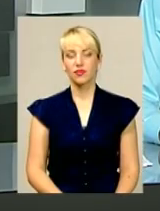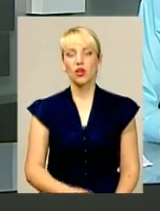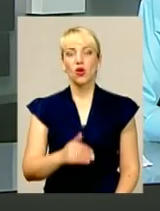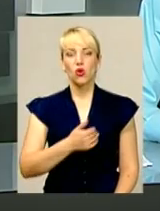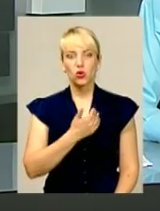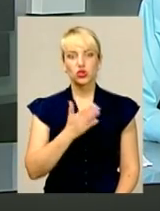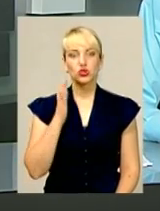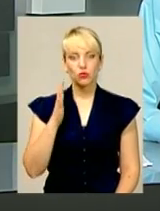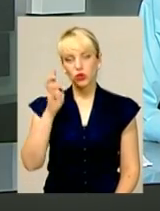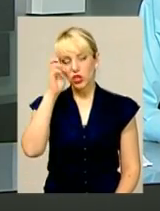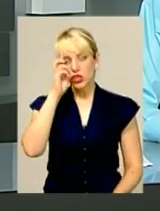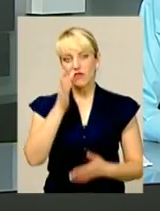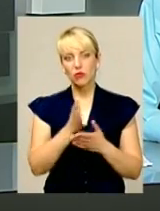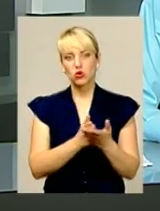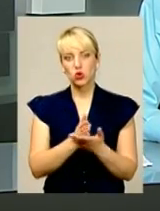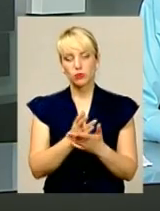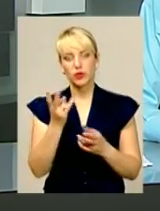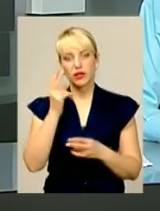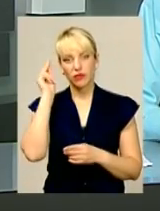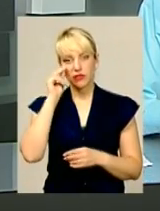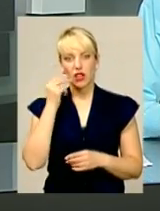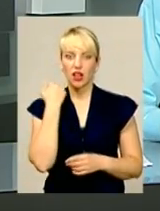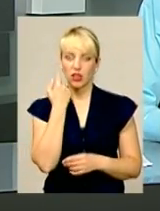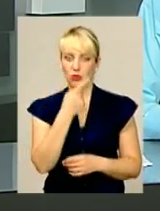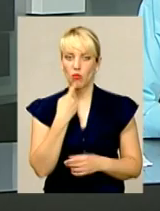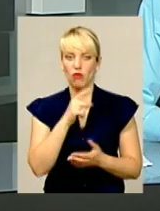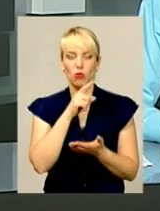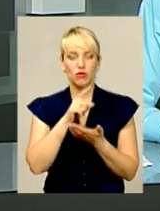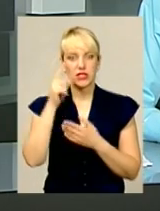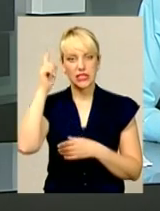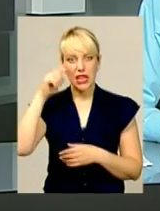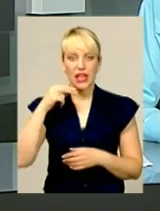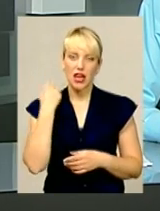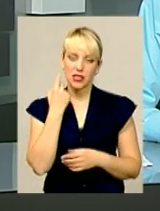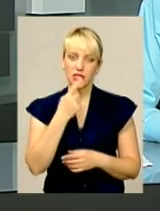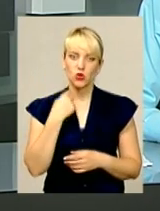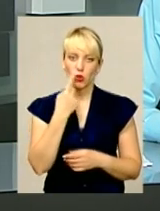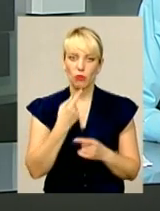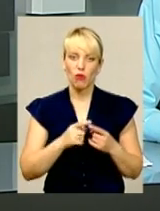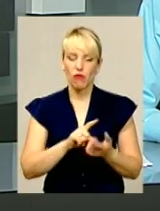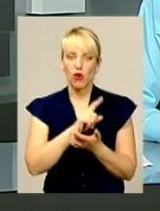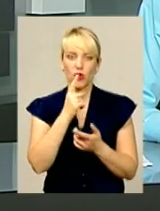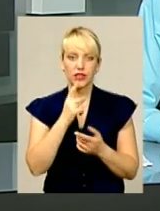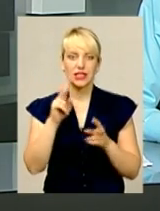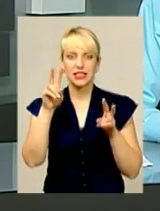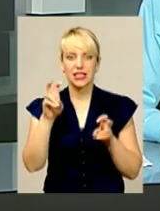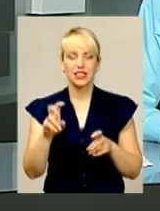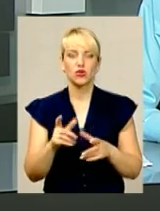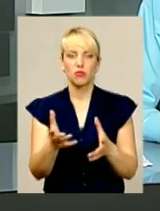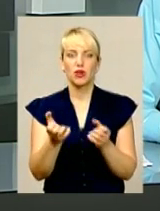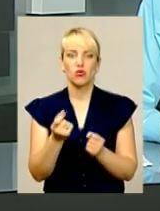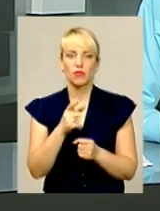Хочеш бути державним службовцем – вивчай англійську. Обов'язкове знання іноземної мови – один із критерій у прийому на роботу